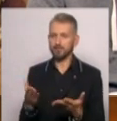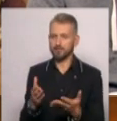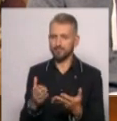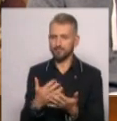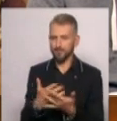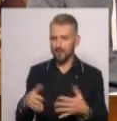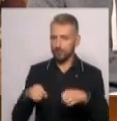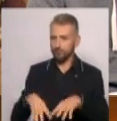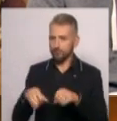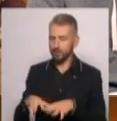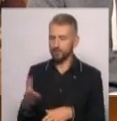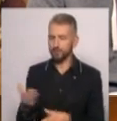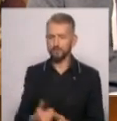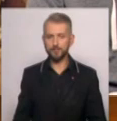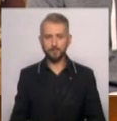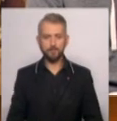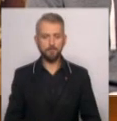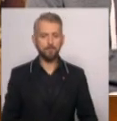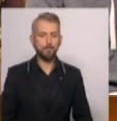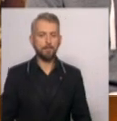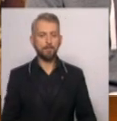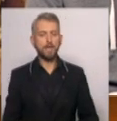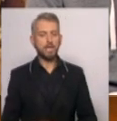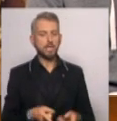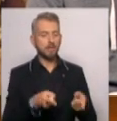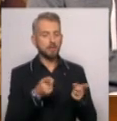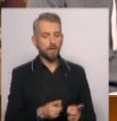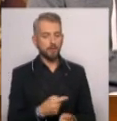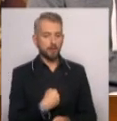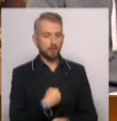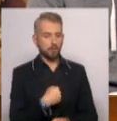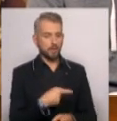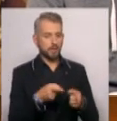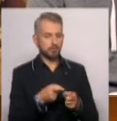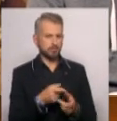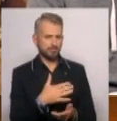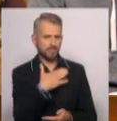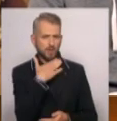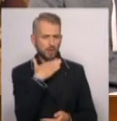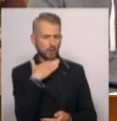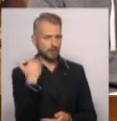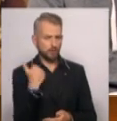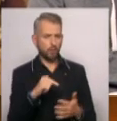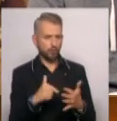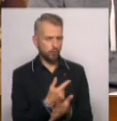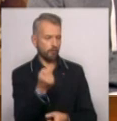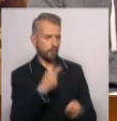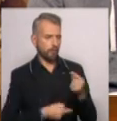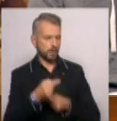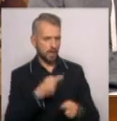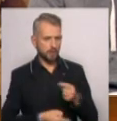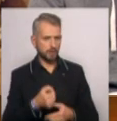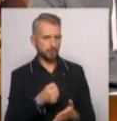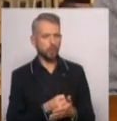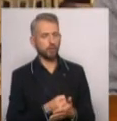вас є принциповими? Прошу. Ну, насправді, я би дійсно не хотів знову повертатись до